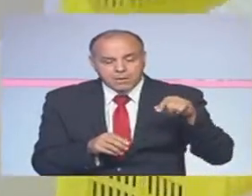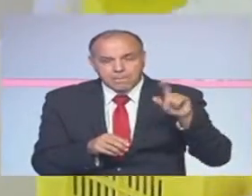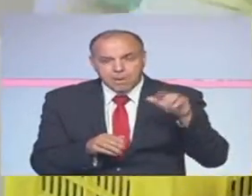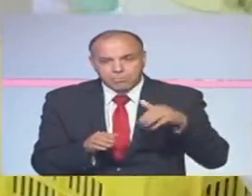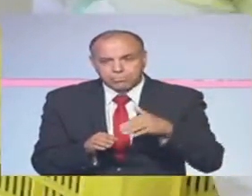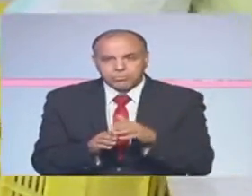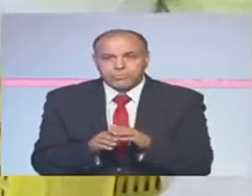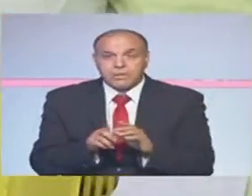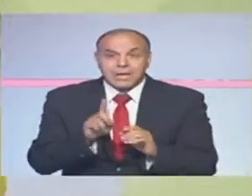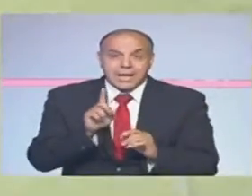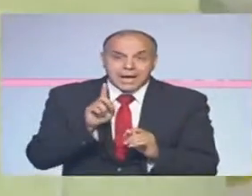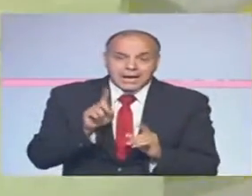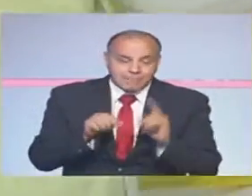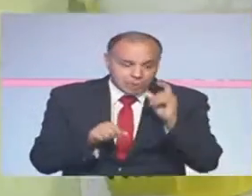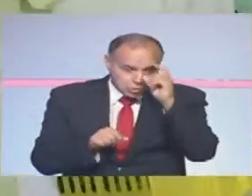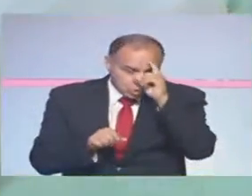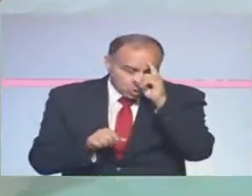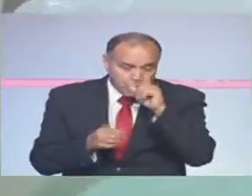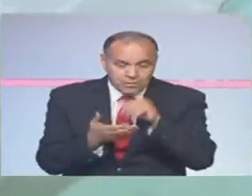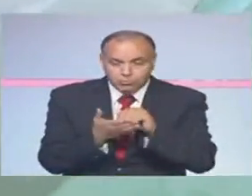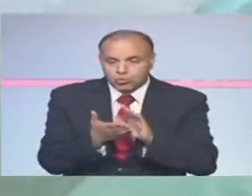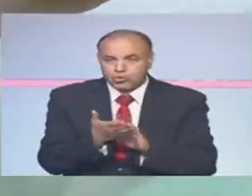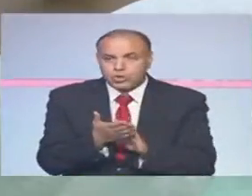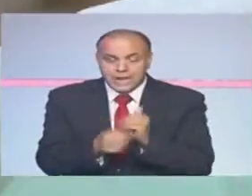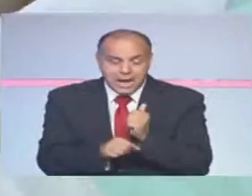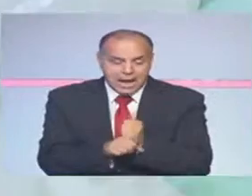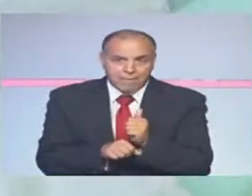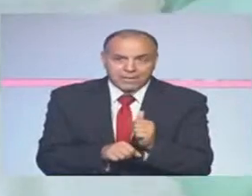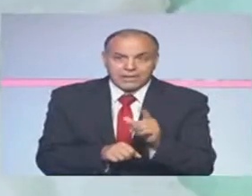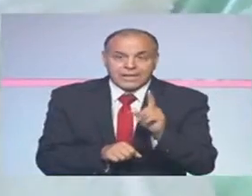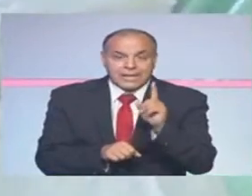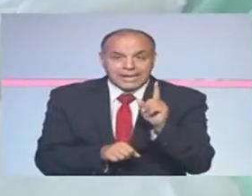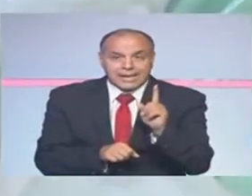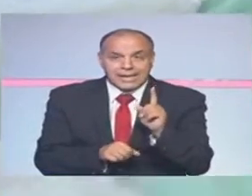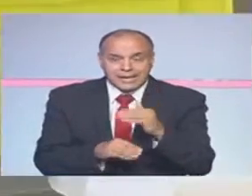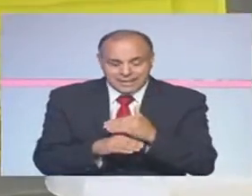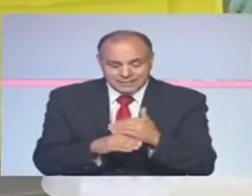ورغم الصعوبات هذا الموسم